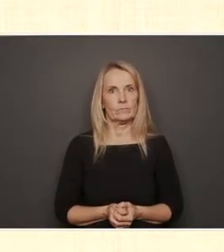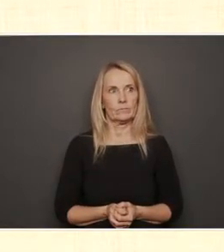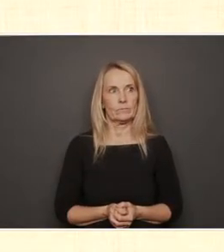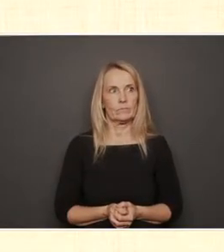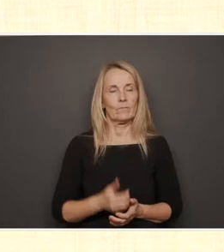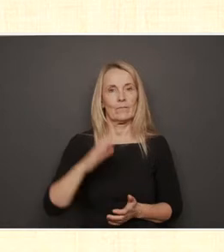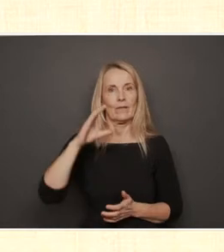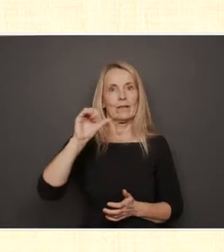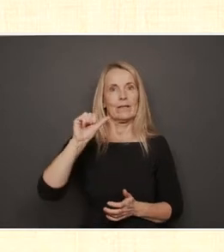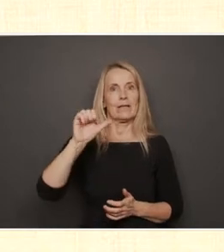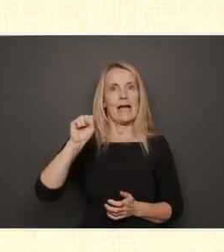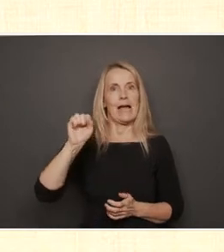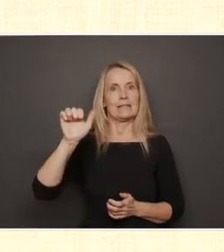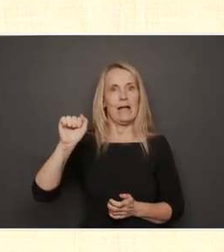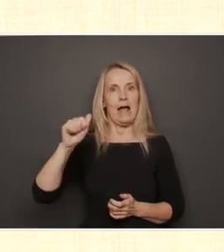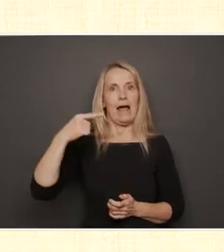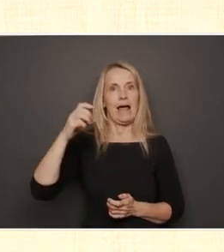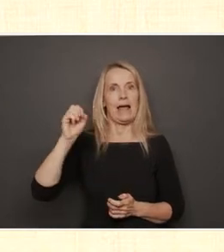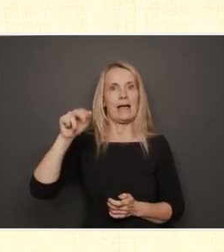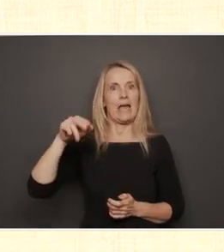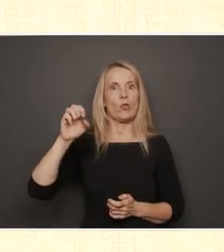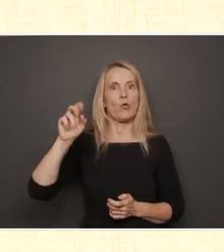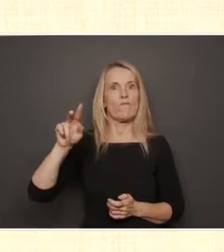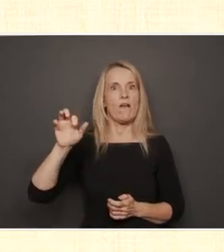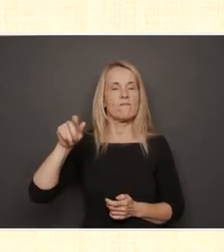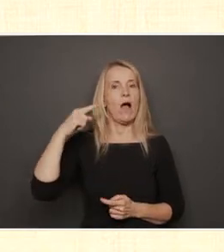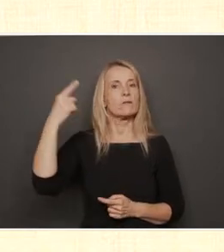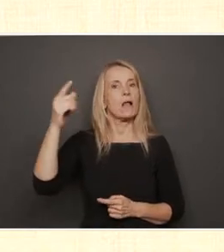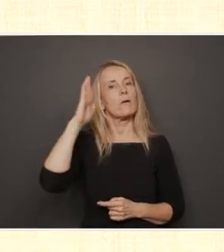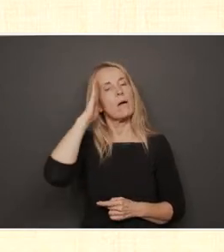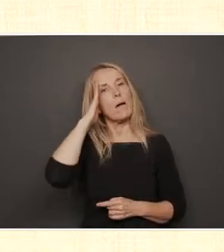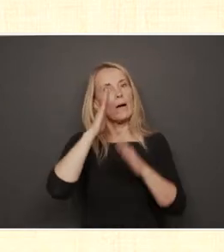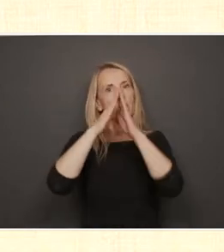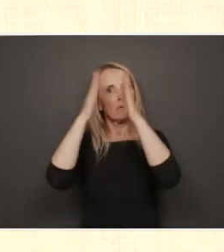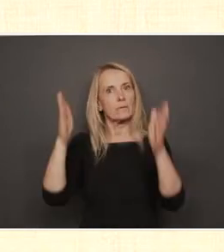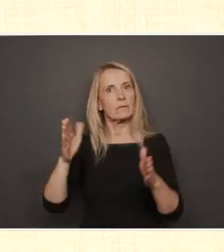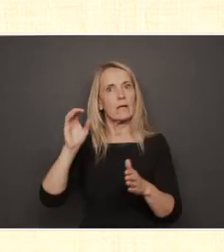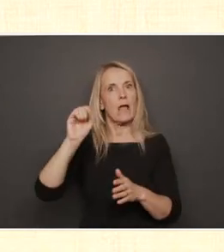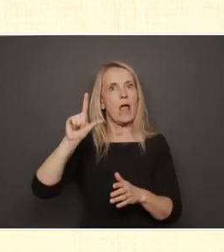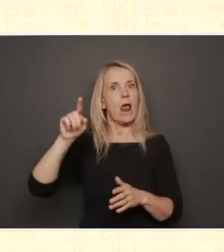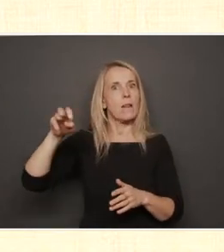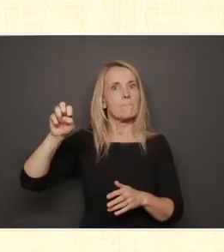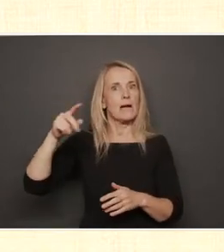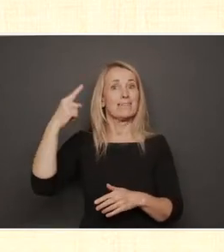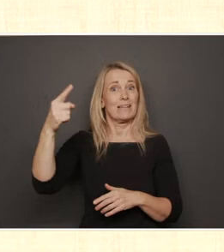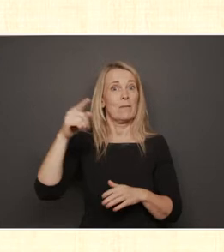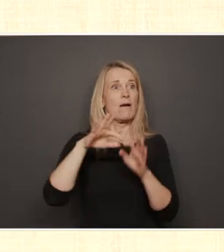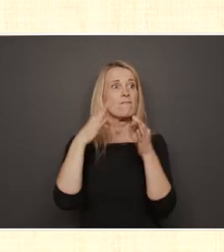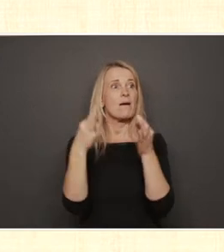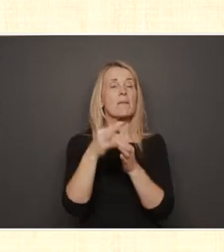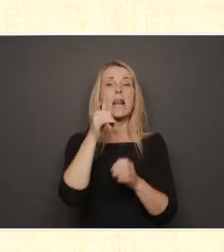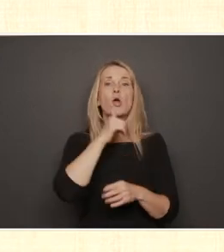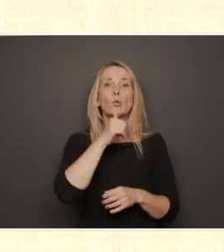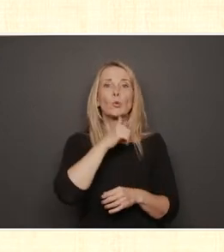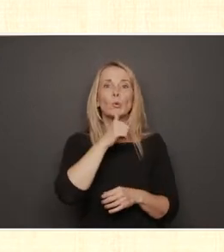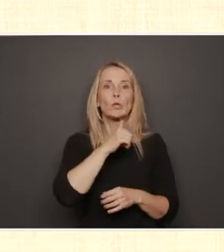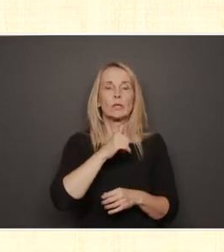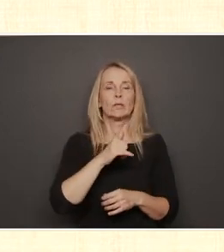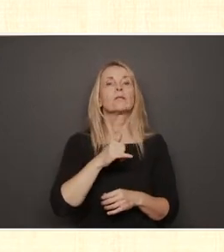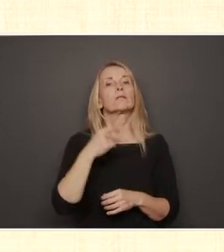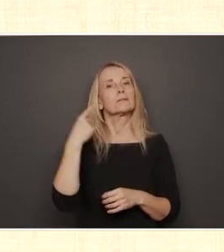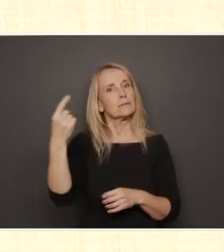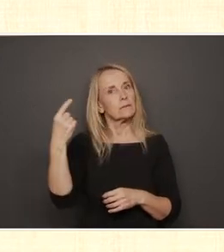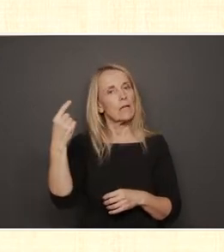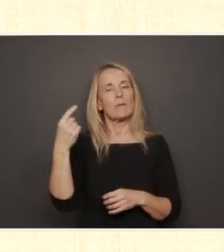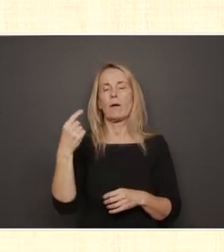Casa Genoveva. Das Apartmenthaus in Elmen wird von der Familie Grüninger geführt. Herr Grüning